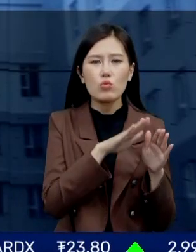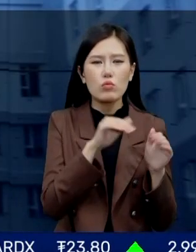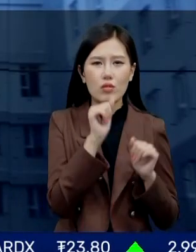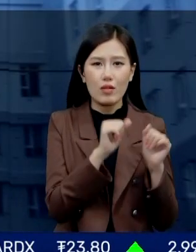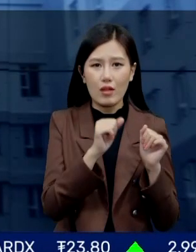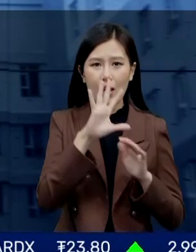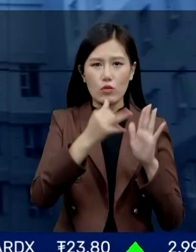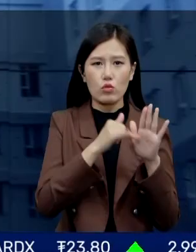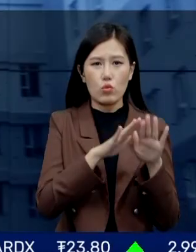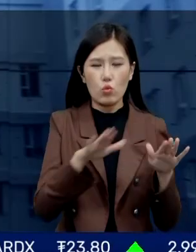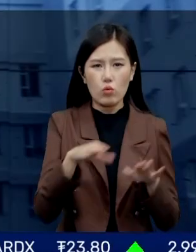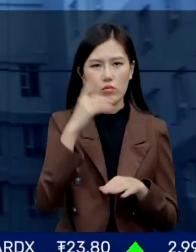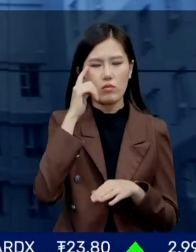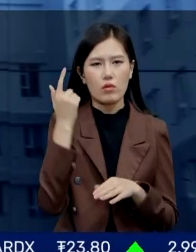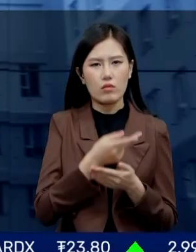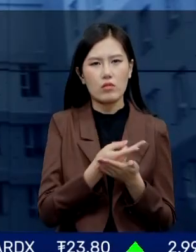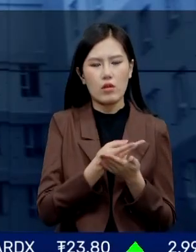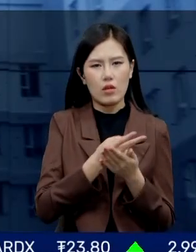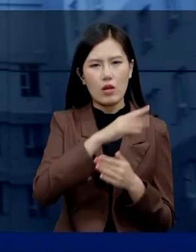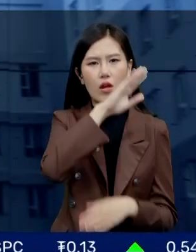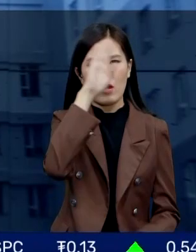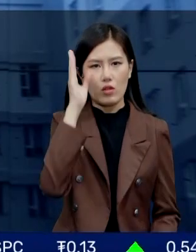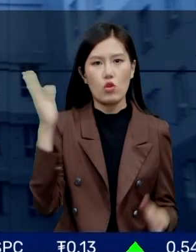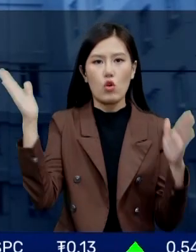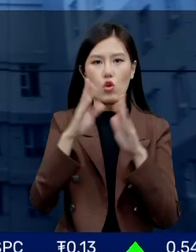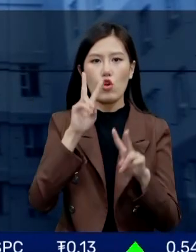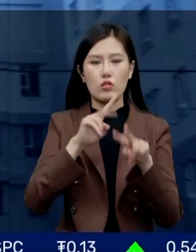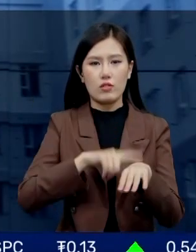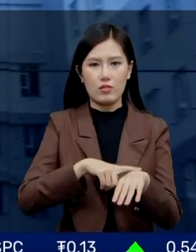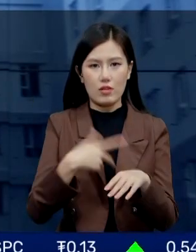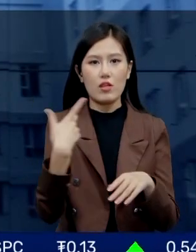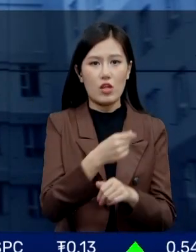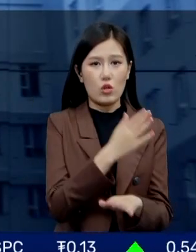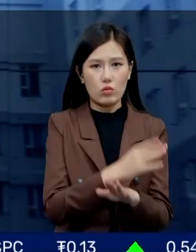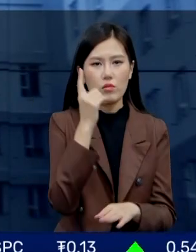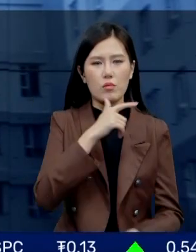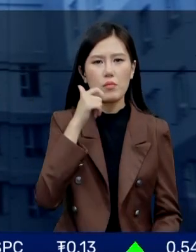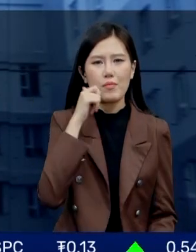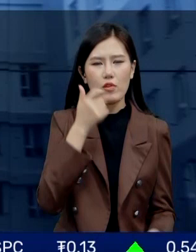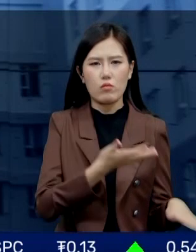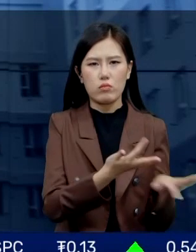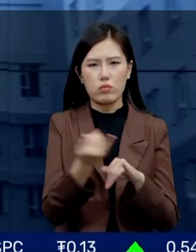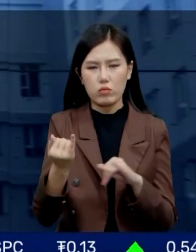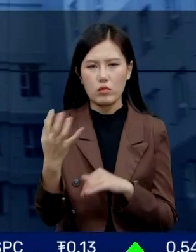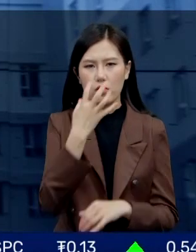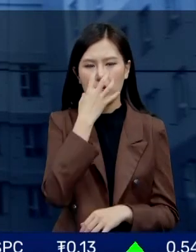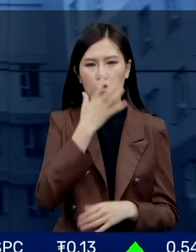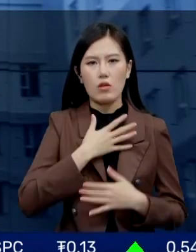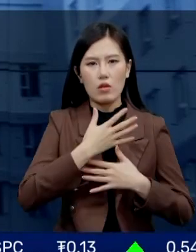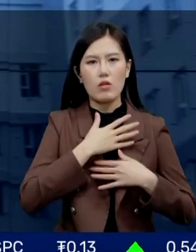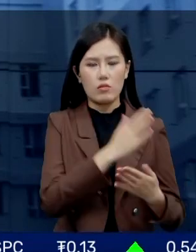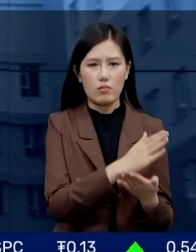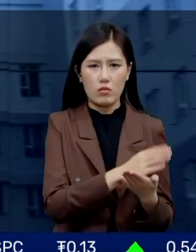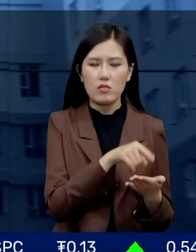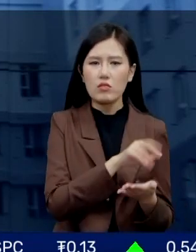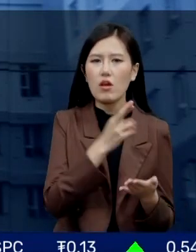Оройн 22 цагт хийж эхэлсэн тарианы дараахан хүүхдүүдийн биеийн байдал хөндөрч хүчил төрөгчийн аппарат залгуулах хэмжээнд хүрсэн байна. Эцэг эхчүүдийн хэлж